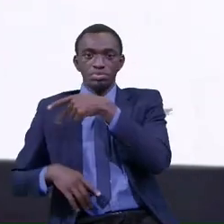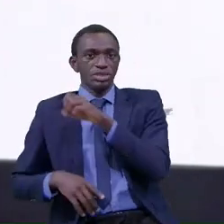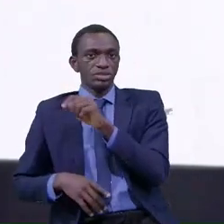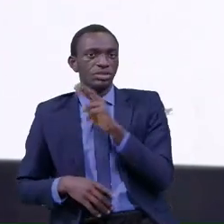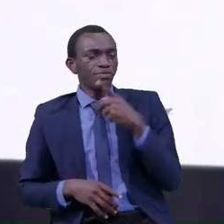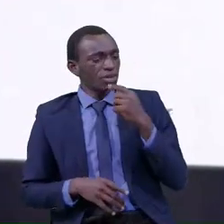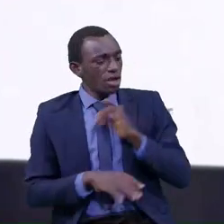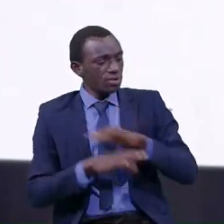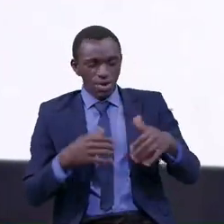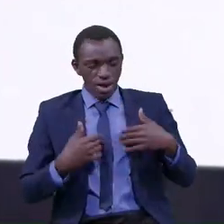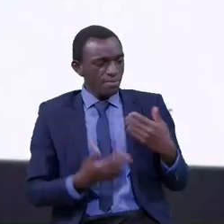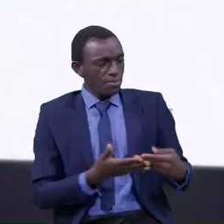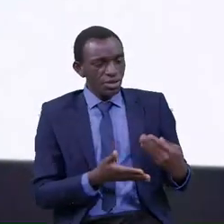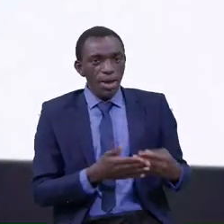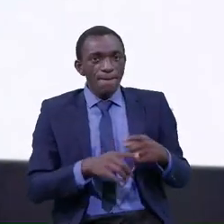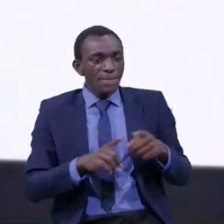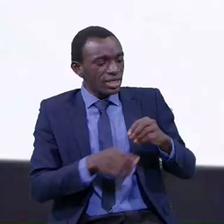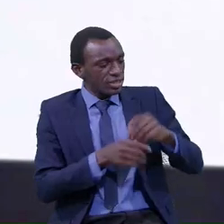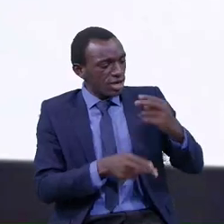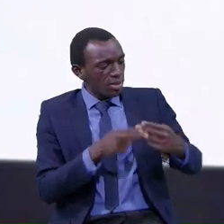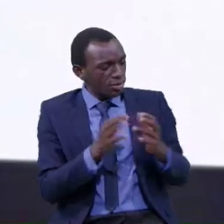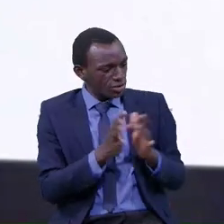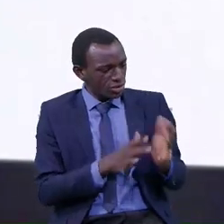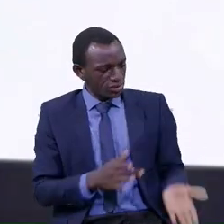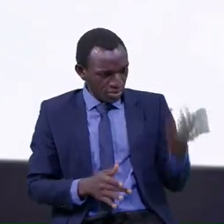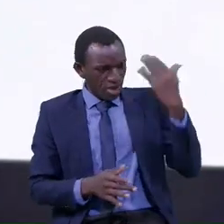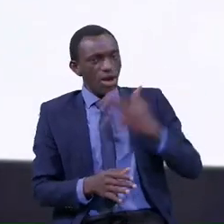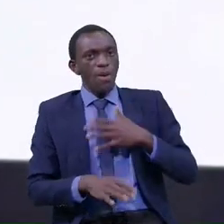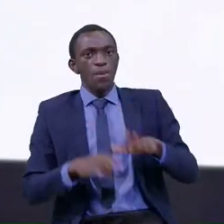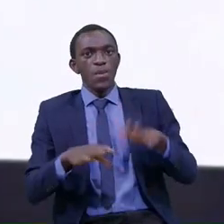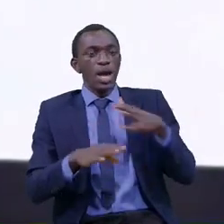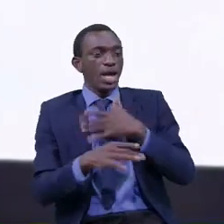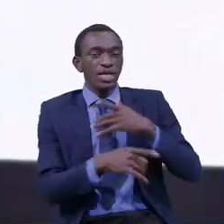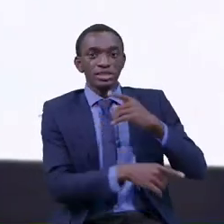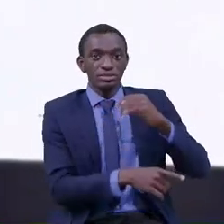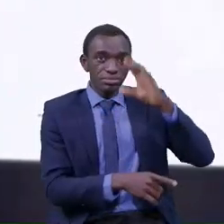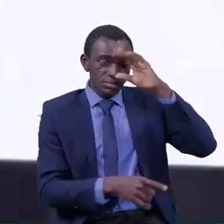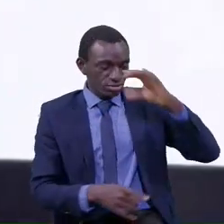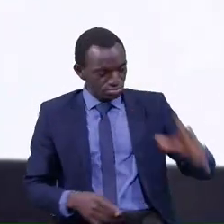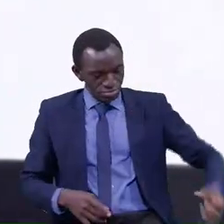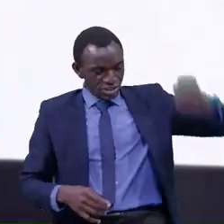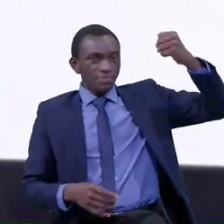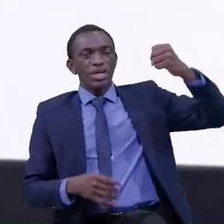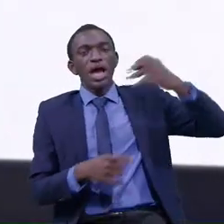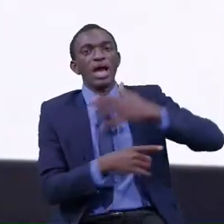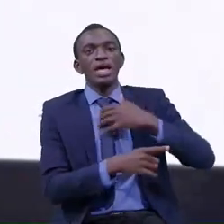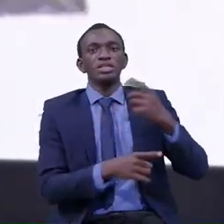Jésus-Christ, lève-toi et marche. Il a élevé ça,